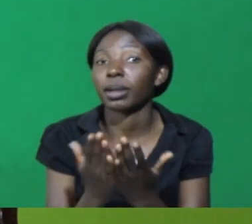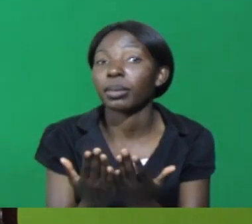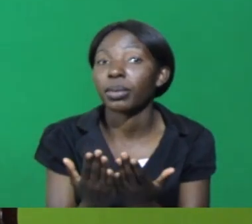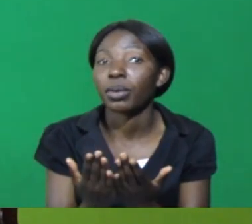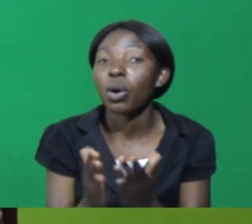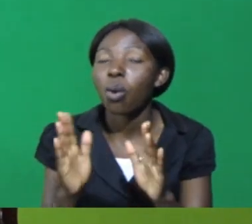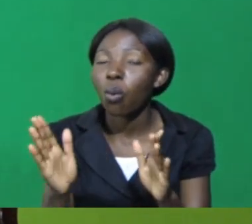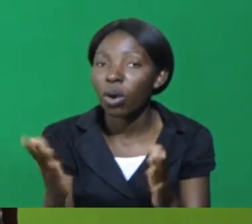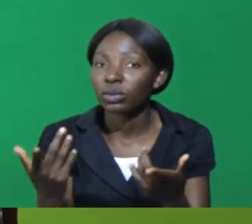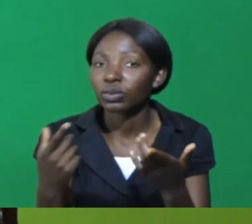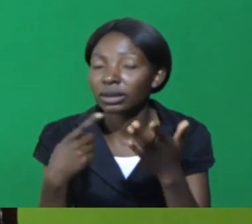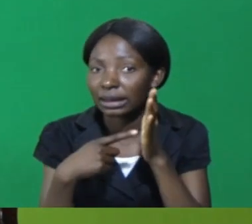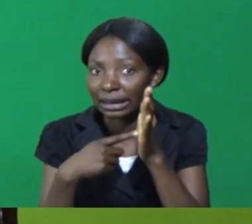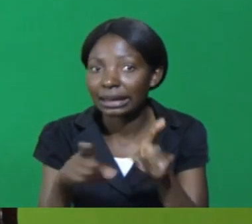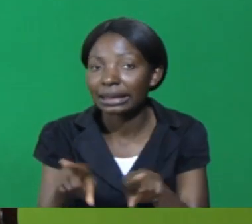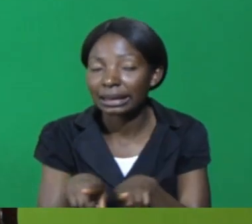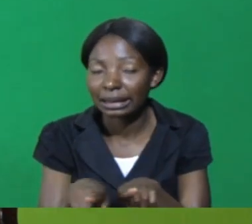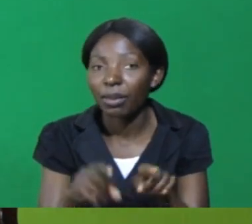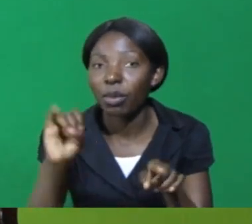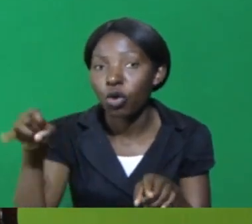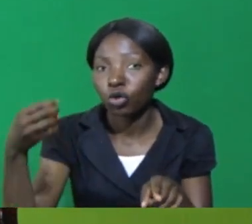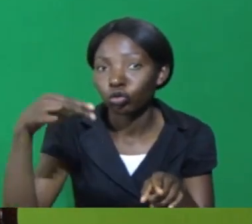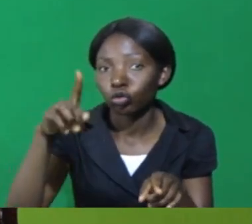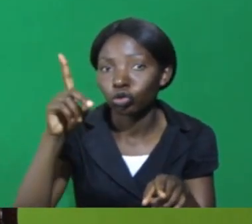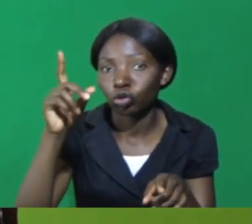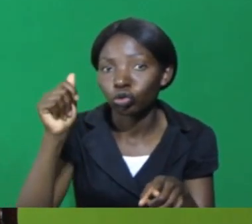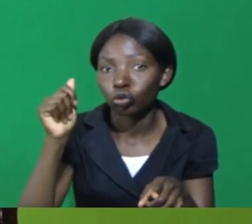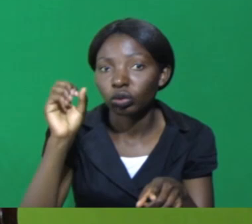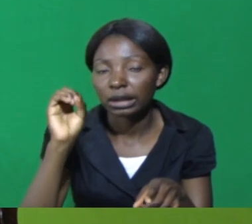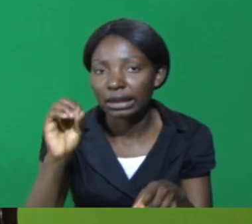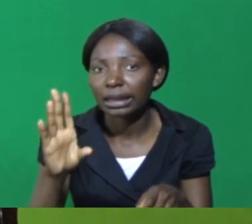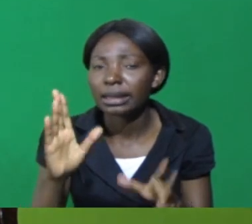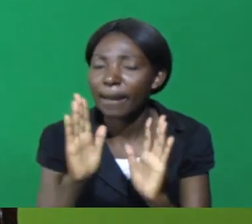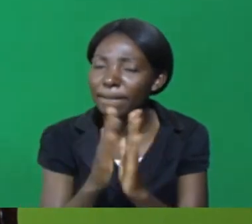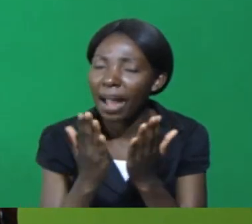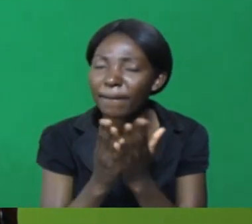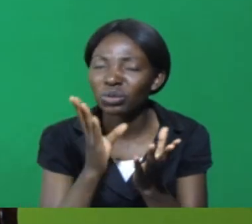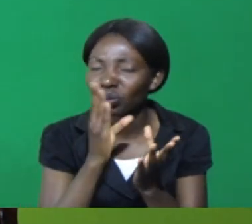yemubhaibheri sezvatiri kuona panyaya yaJudhasi. bhaibheri rinotaura